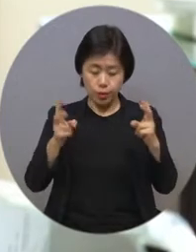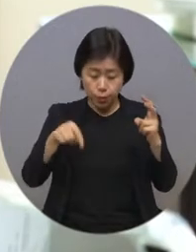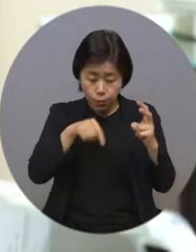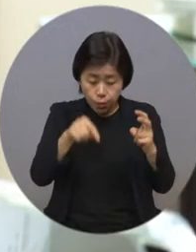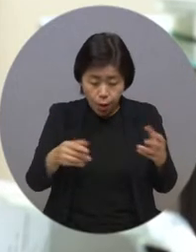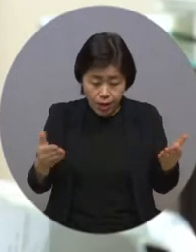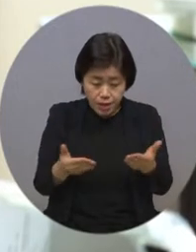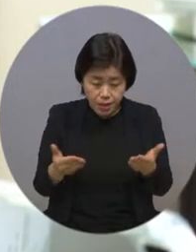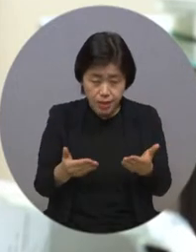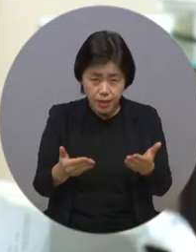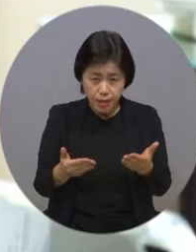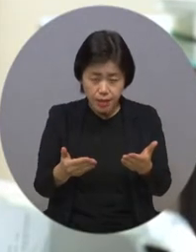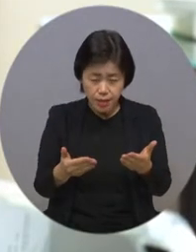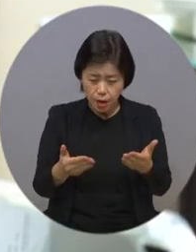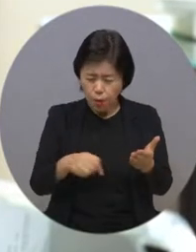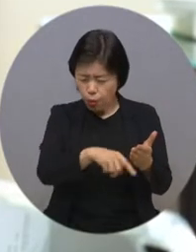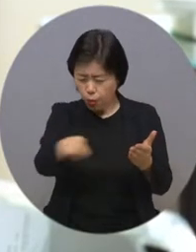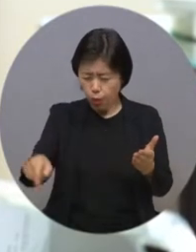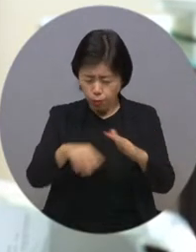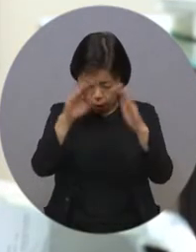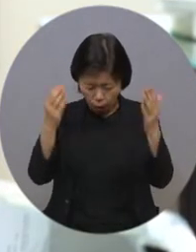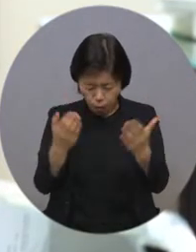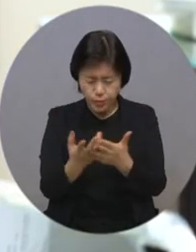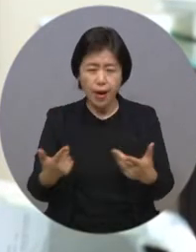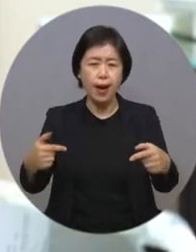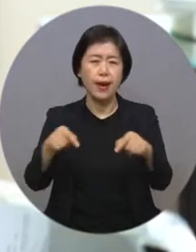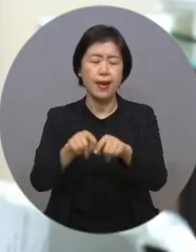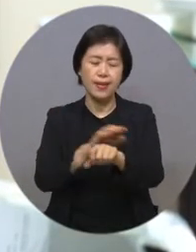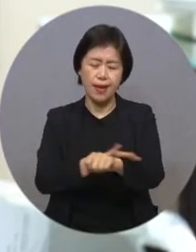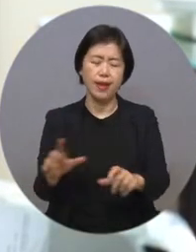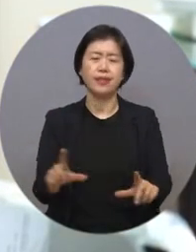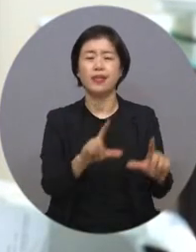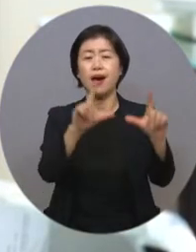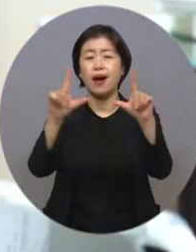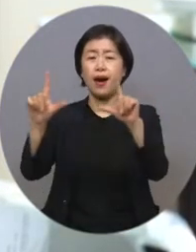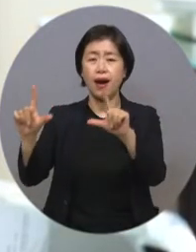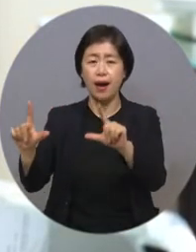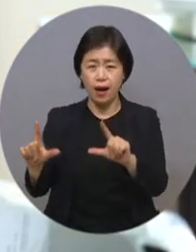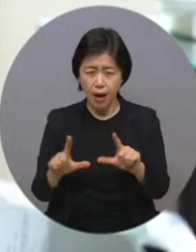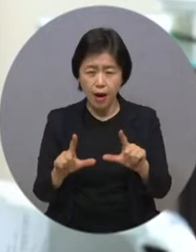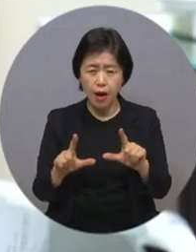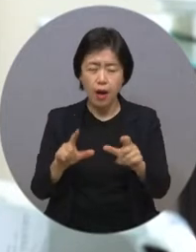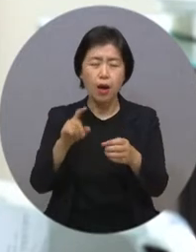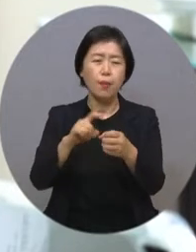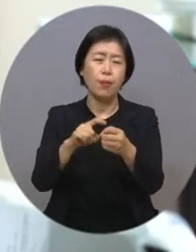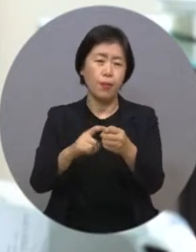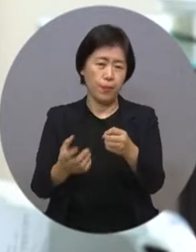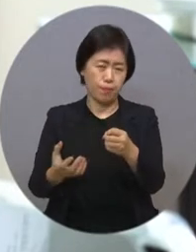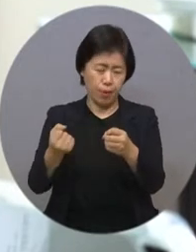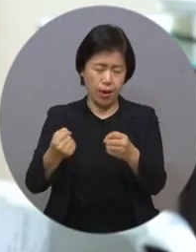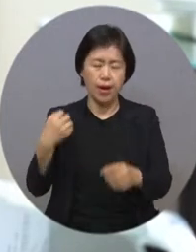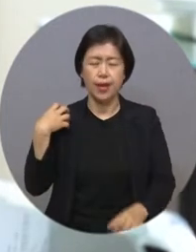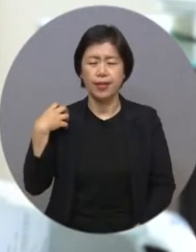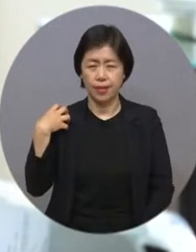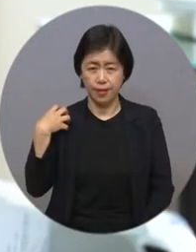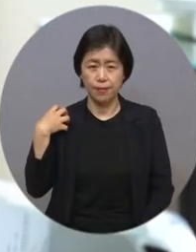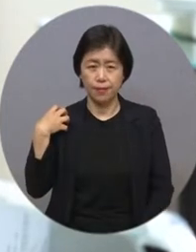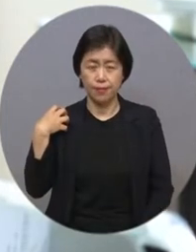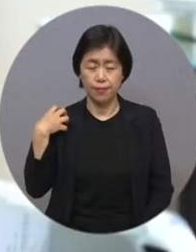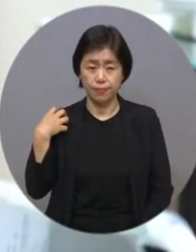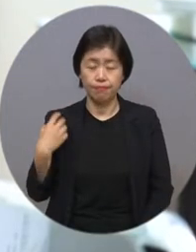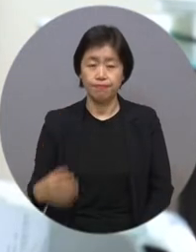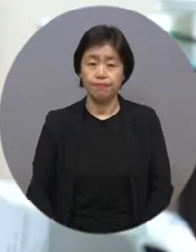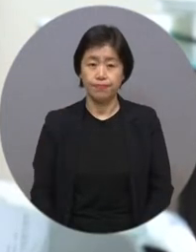이 같이 공생할 수 있도록, 그다음에 사회적 기업으로서의 어떤 책무를 할 수 있는, 그다음에 저희 회사에서 근무하고